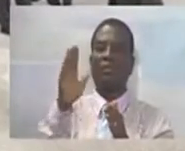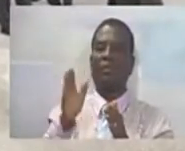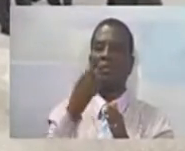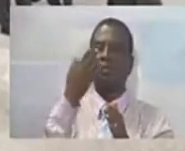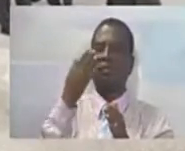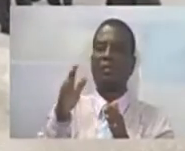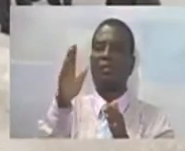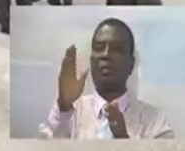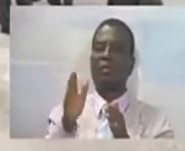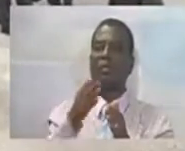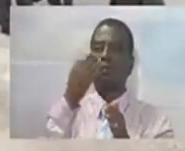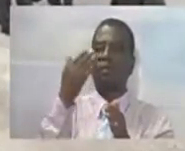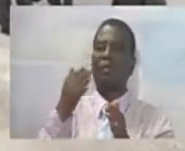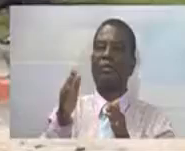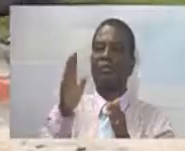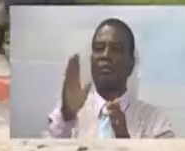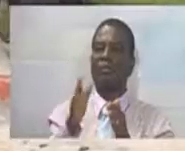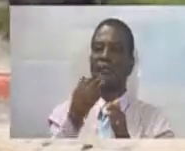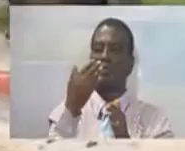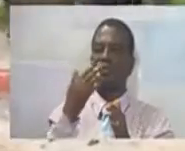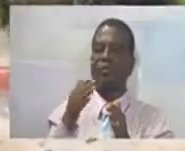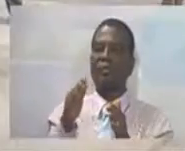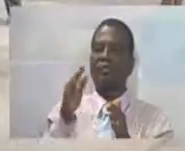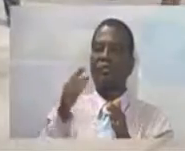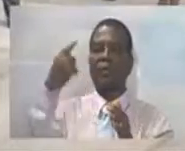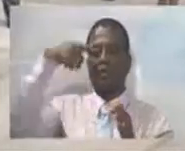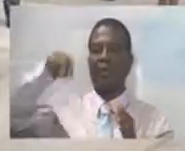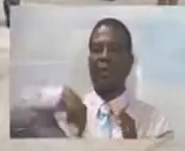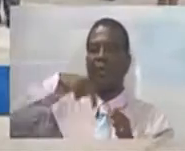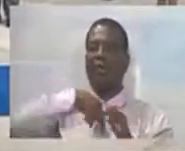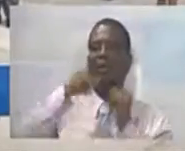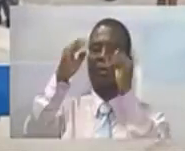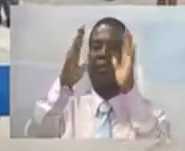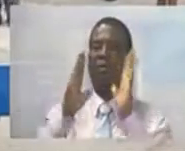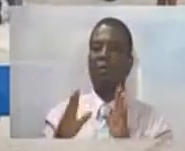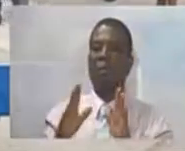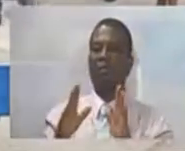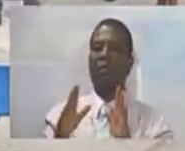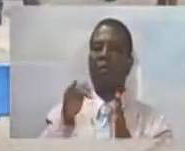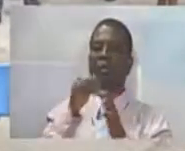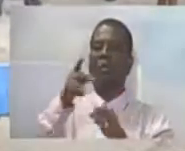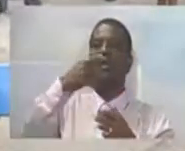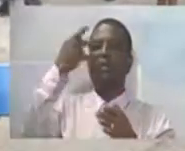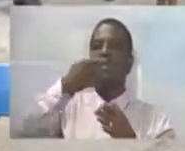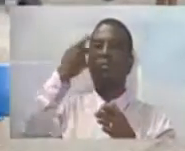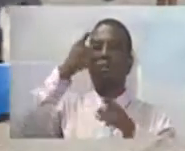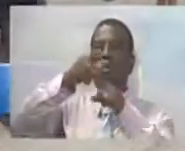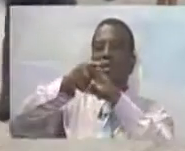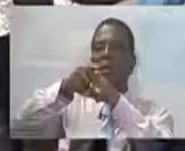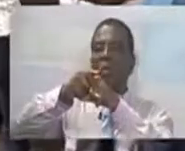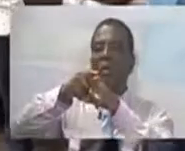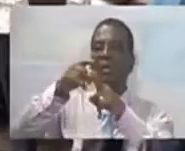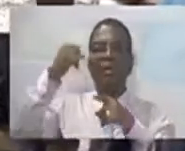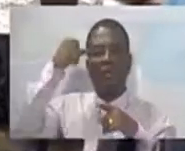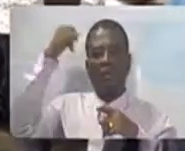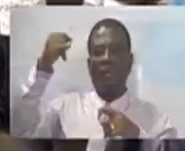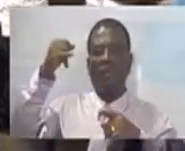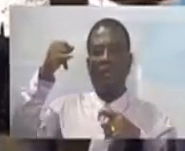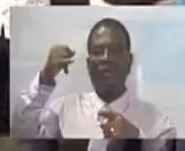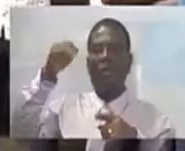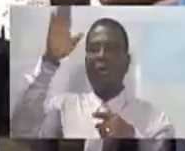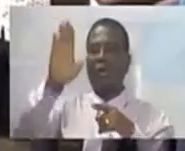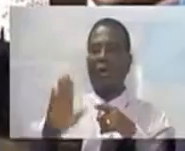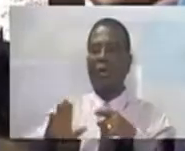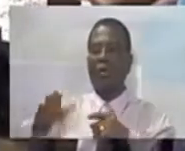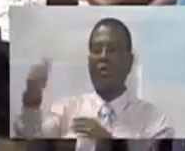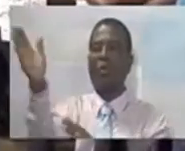pays de l'hospitalité. Pour nous, Ivoiriens, ces paroles, c'est une identité. Le salut